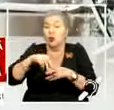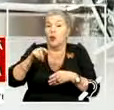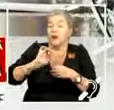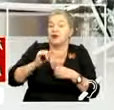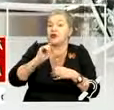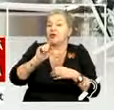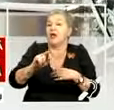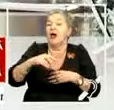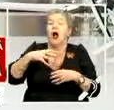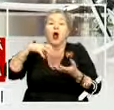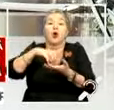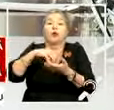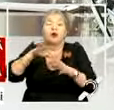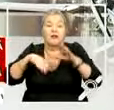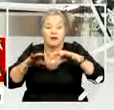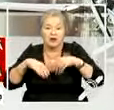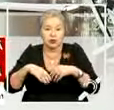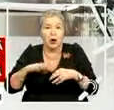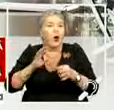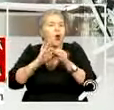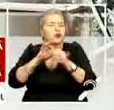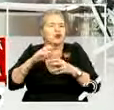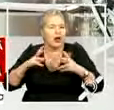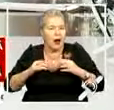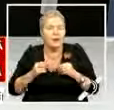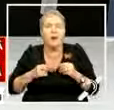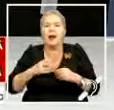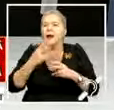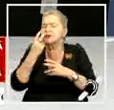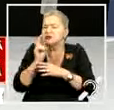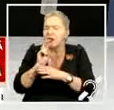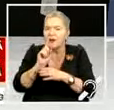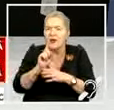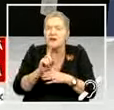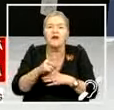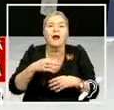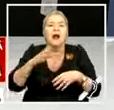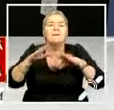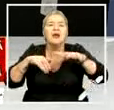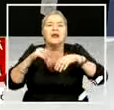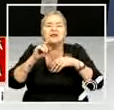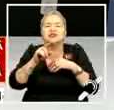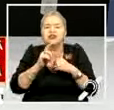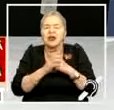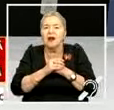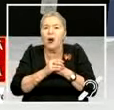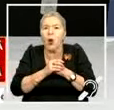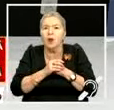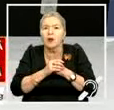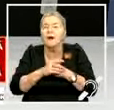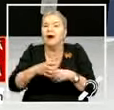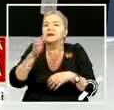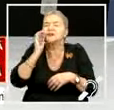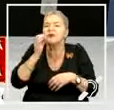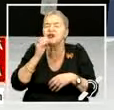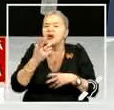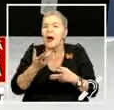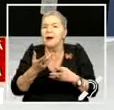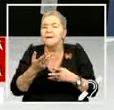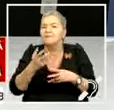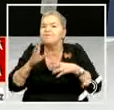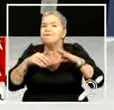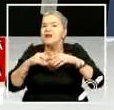condiții, conducerea liberală și-a îndreptat atenția către portofoliile colegilor de guvernare, în special către portofoliile